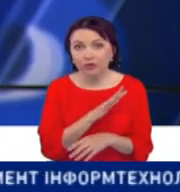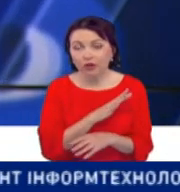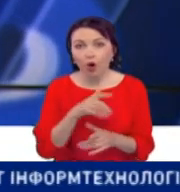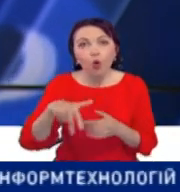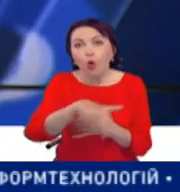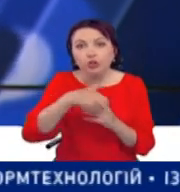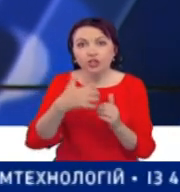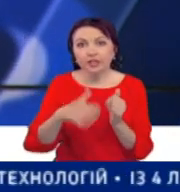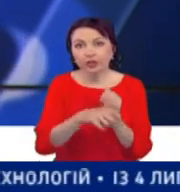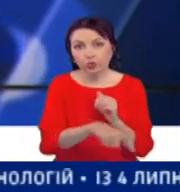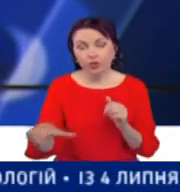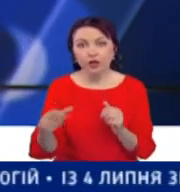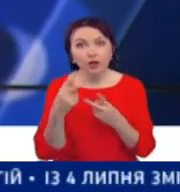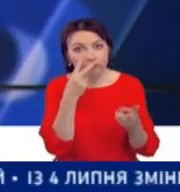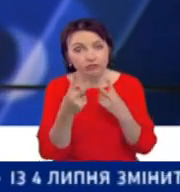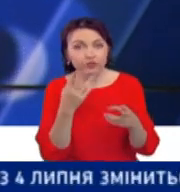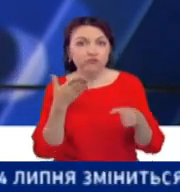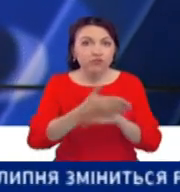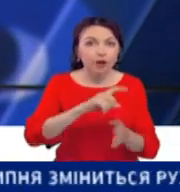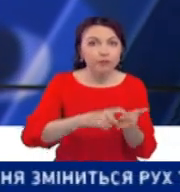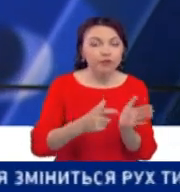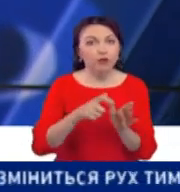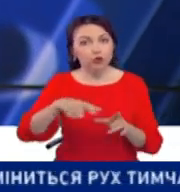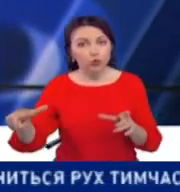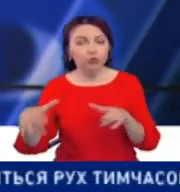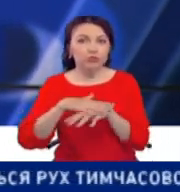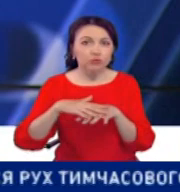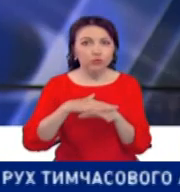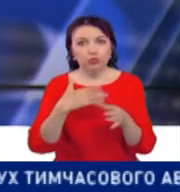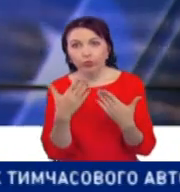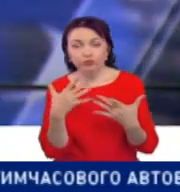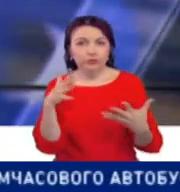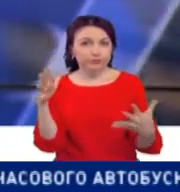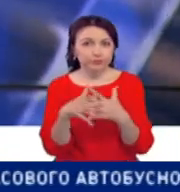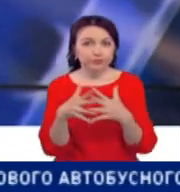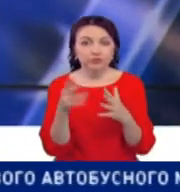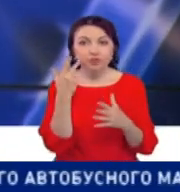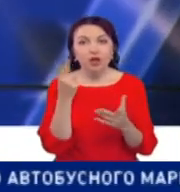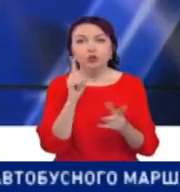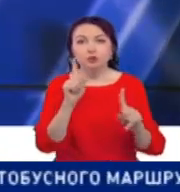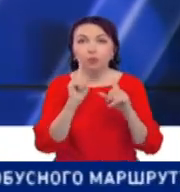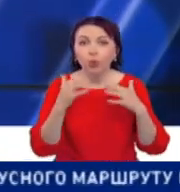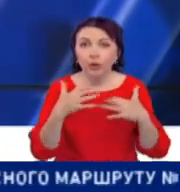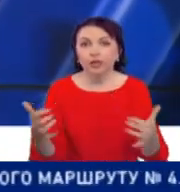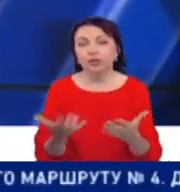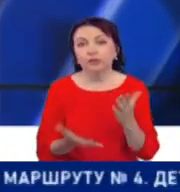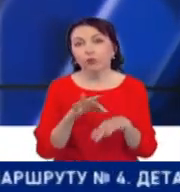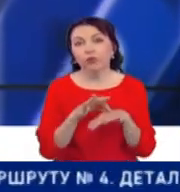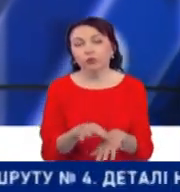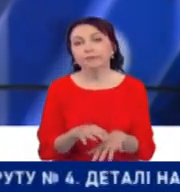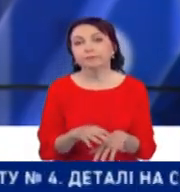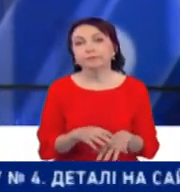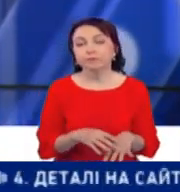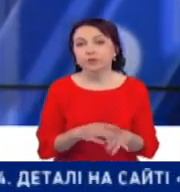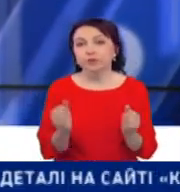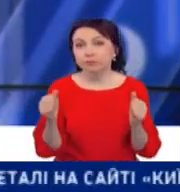серед цих людей, тебе там, до тебе заходять в кабінет, і громада, якщо якесь питання, обов'язково збори, ну, які